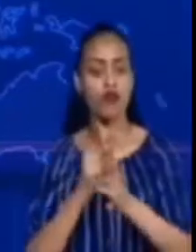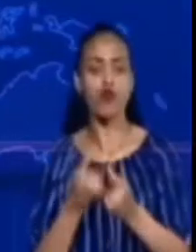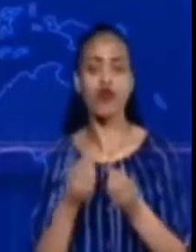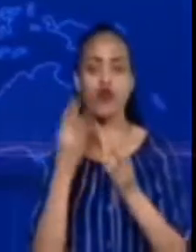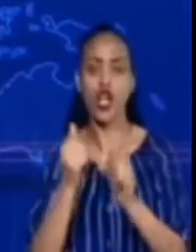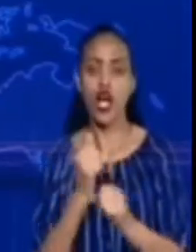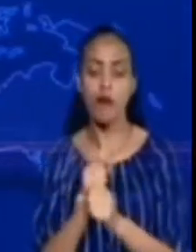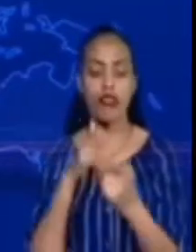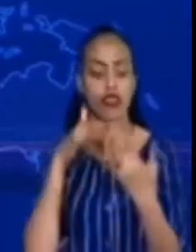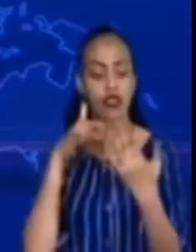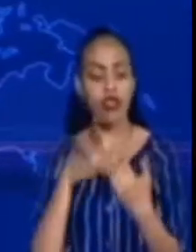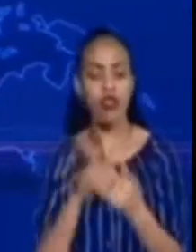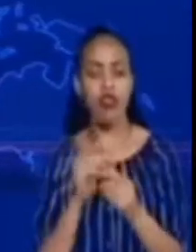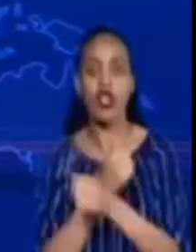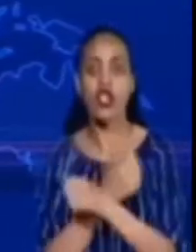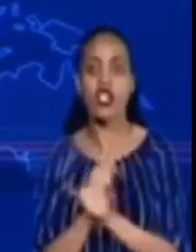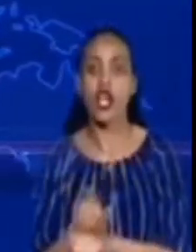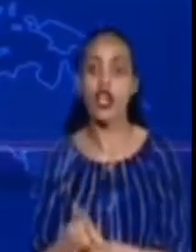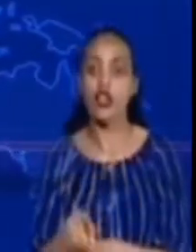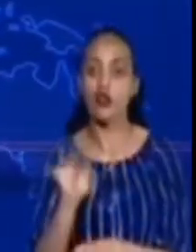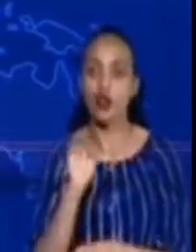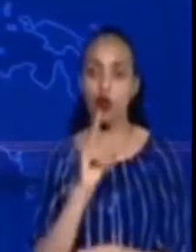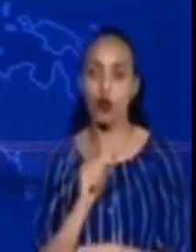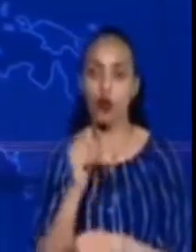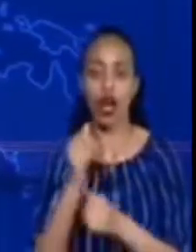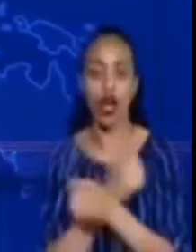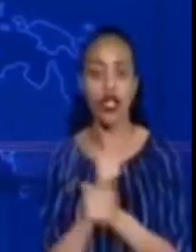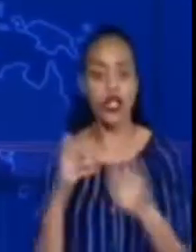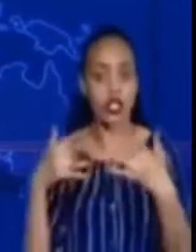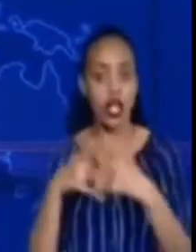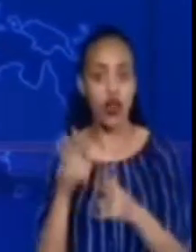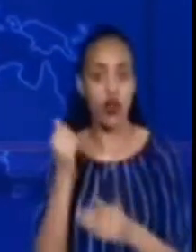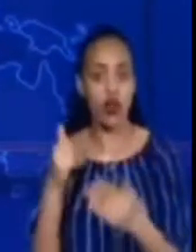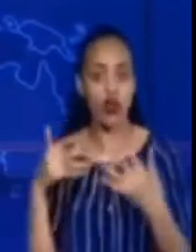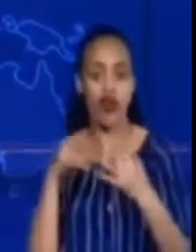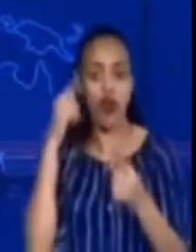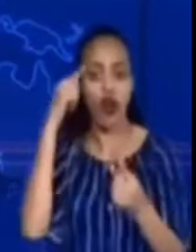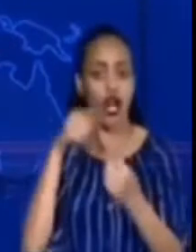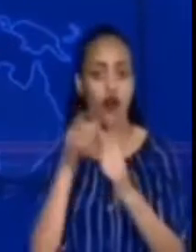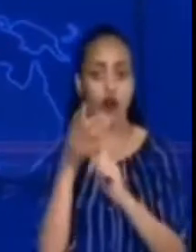ሊንጭ ማሩት ትጅቻ ገመጩ ፊ ከበጀሳል ቀበንፍሰል